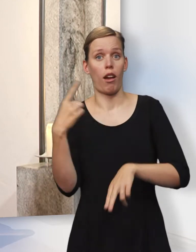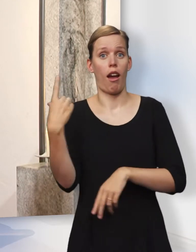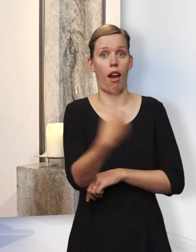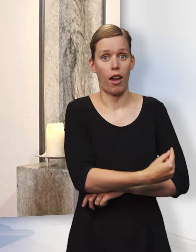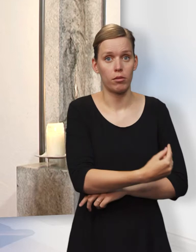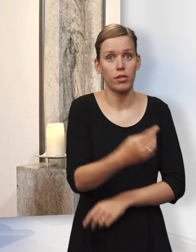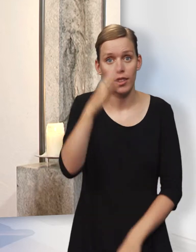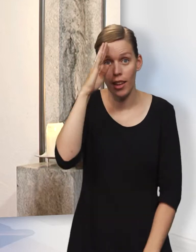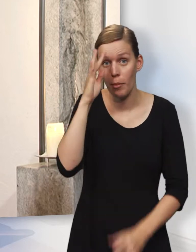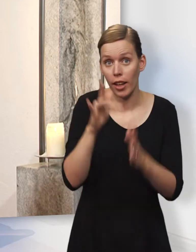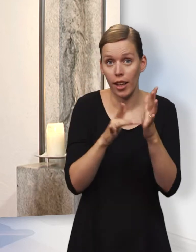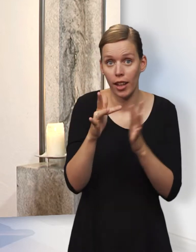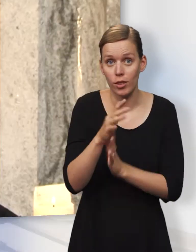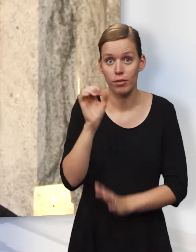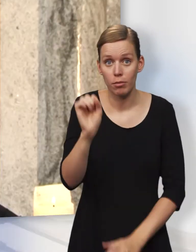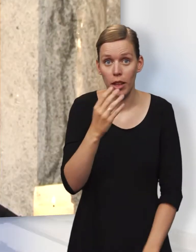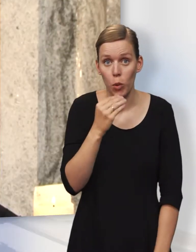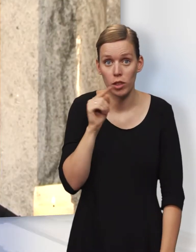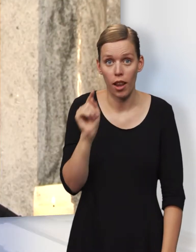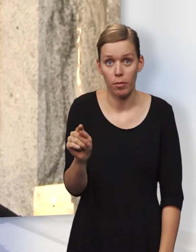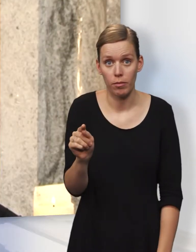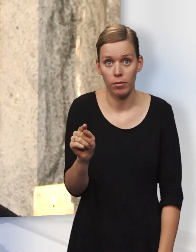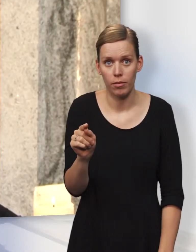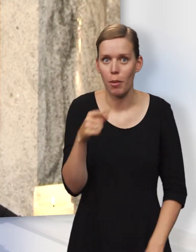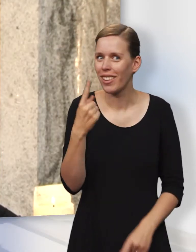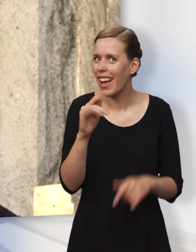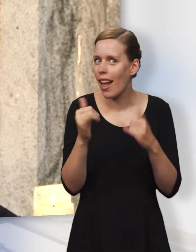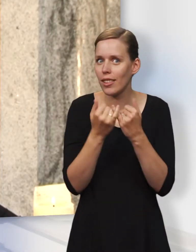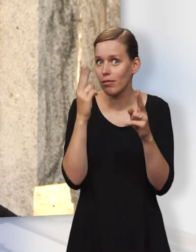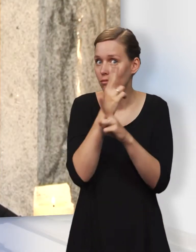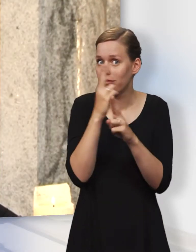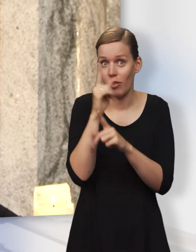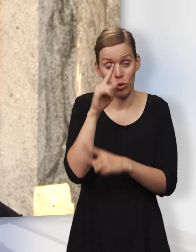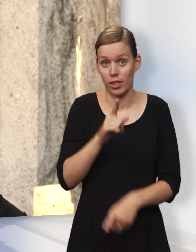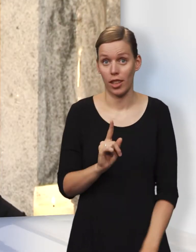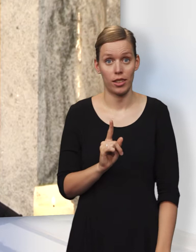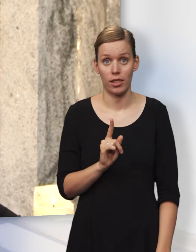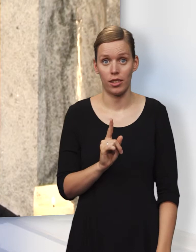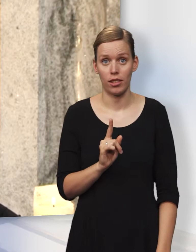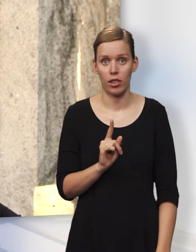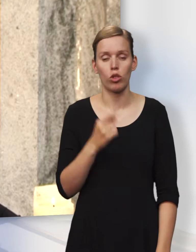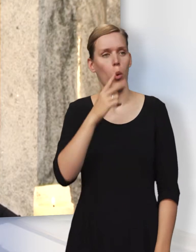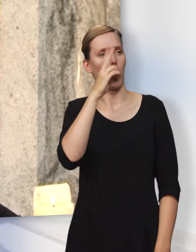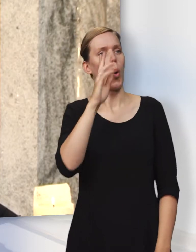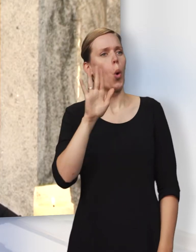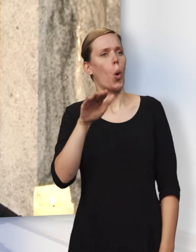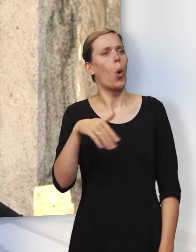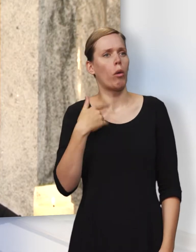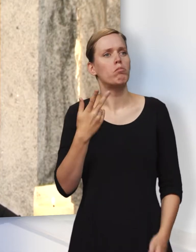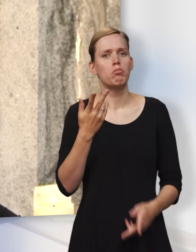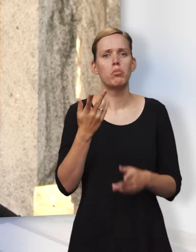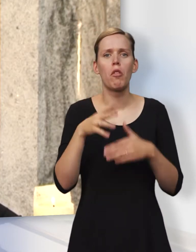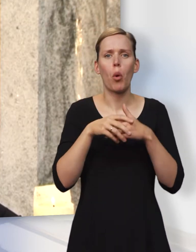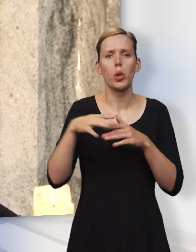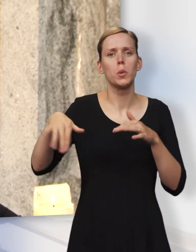der Knabe Jesus in Jerusalem. Und seine Eltern wussten es nicht. Sie meinten aber, er wäre unter den